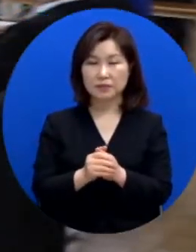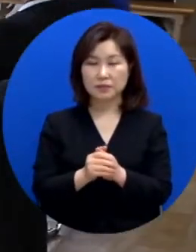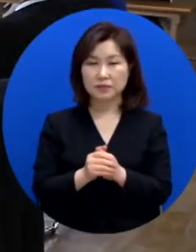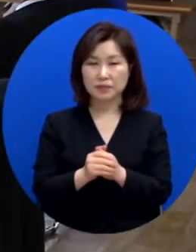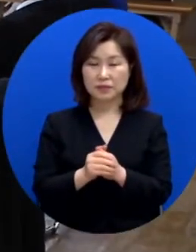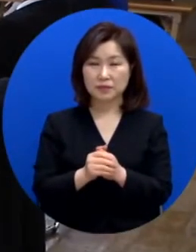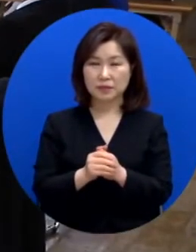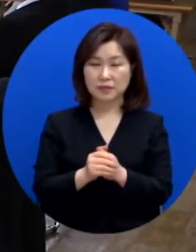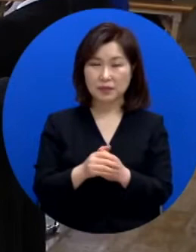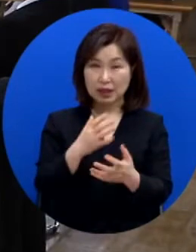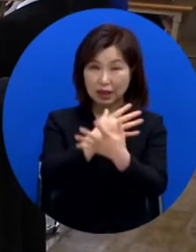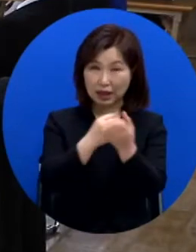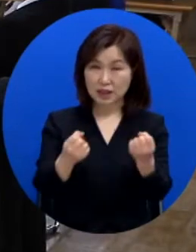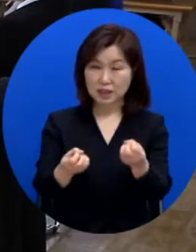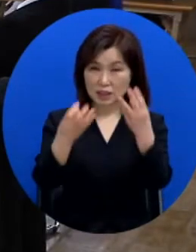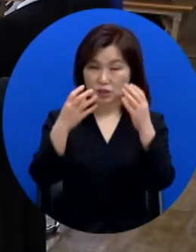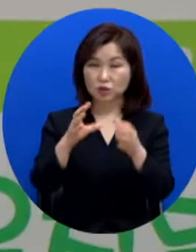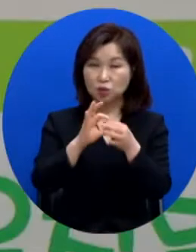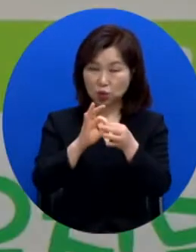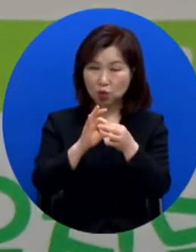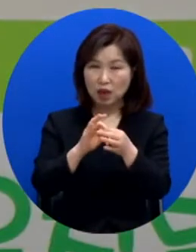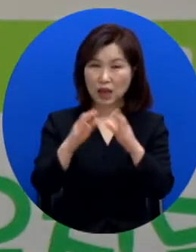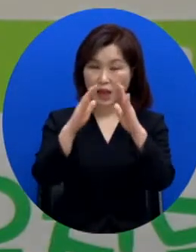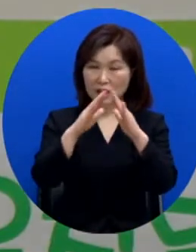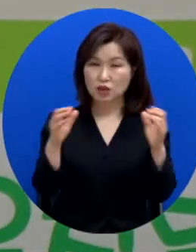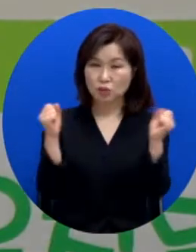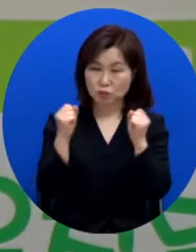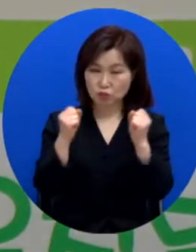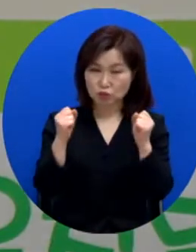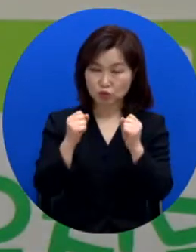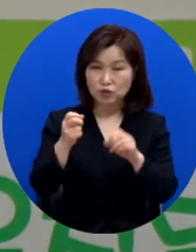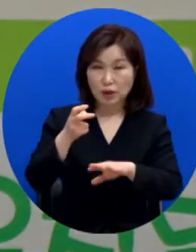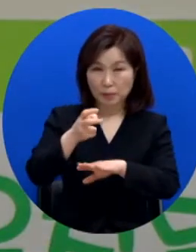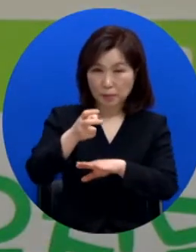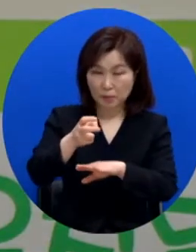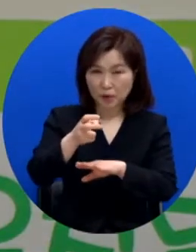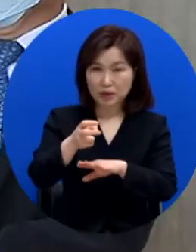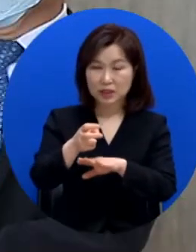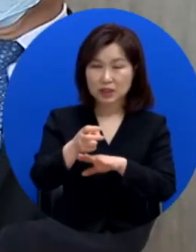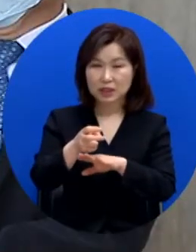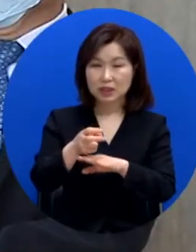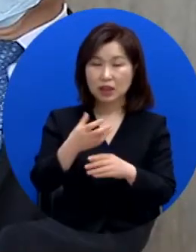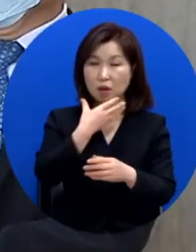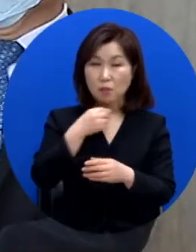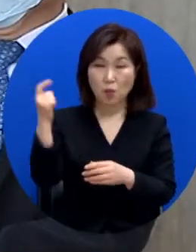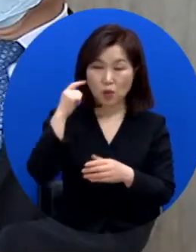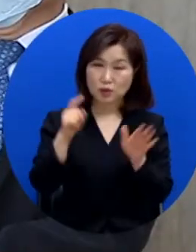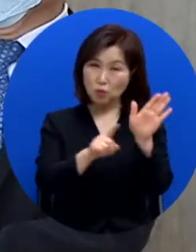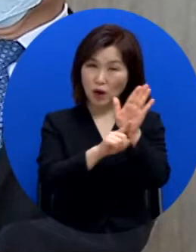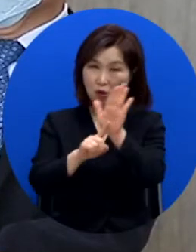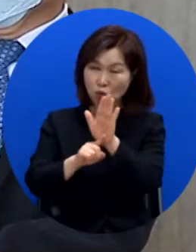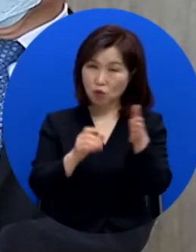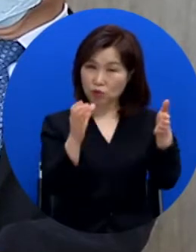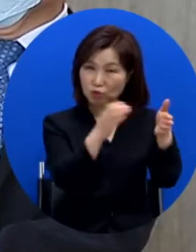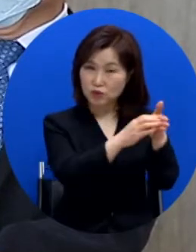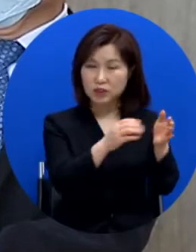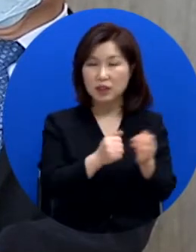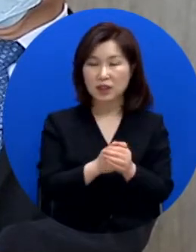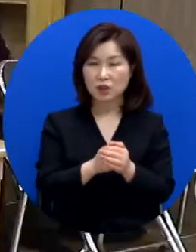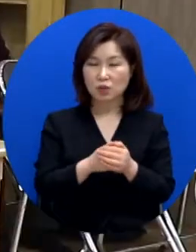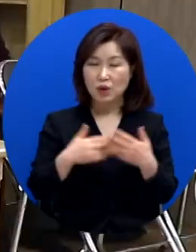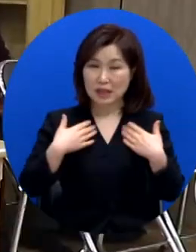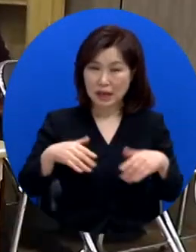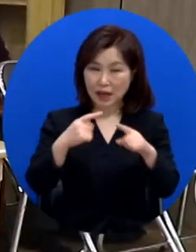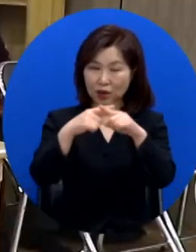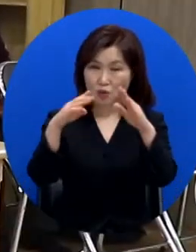협약식을 통해 교회의 차량과 전국지역 50여 대신 에버 쎄 복음 광고를 부착하고 미자립 교회 들에는 차량 전용